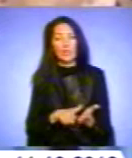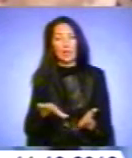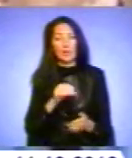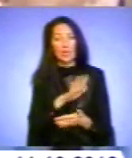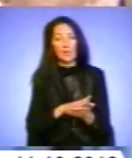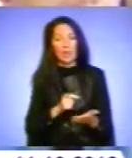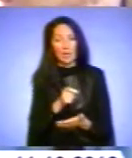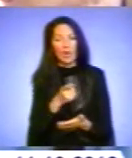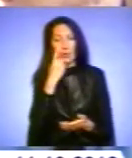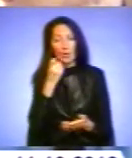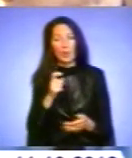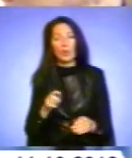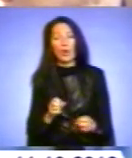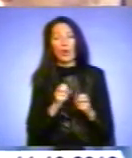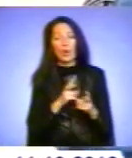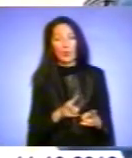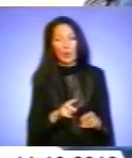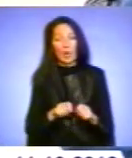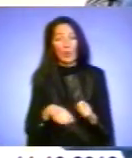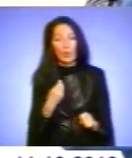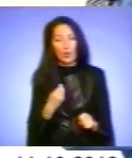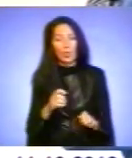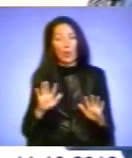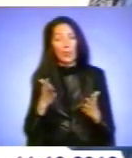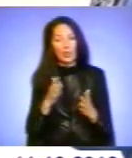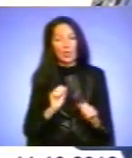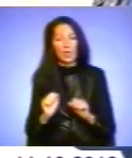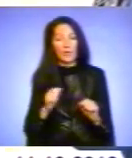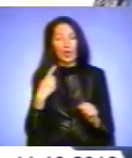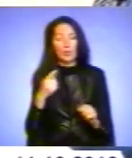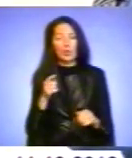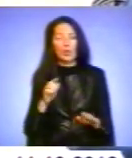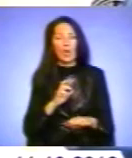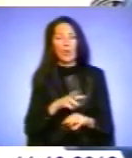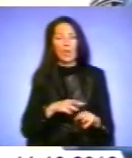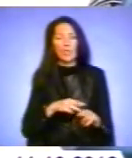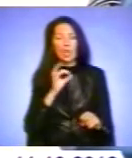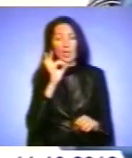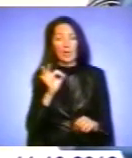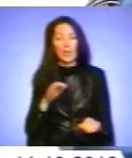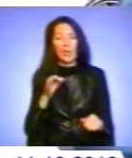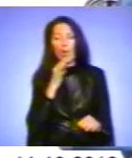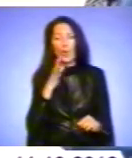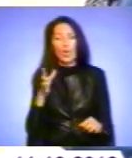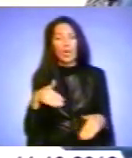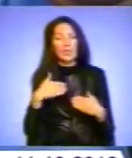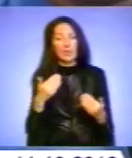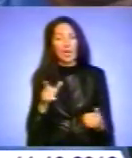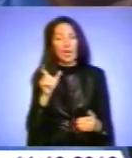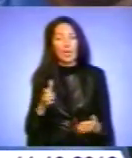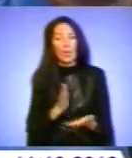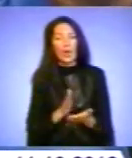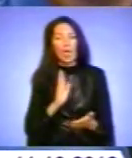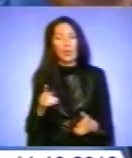про кримінальні правопорушення та події. Керівник обласної міліції Віктор Сак наголосив, на будь-яке звернення громадянина має бути